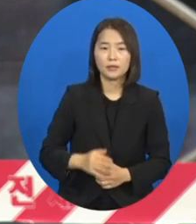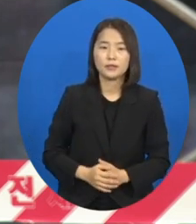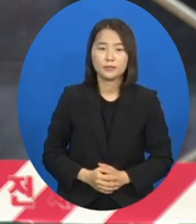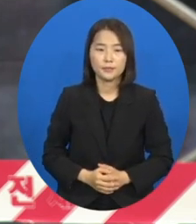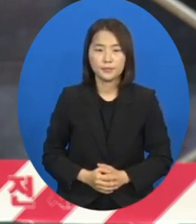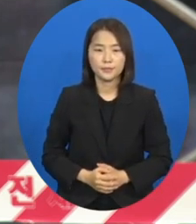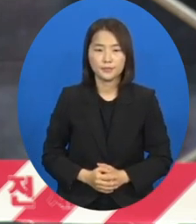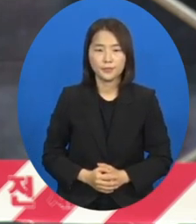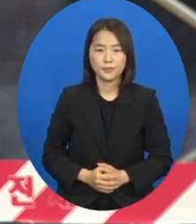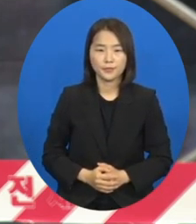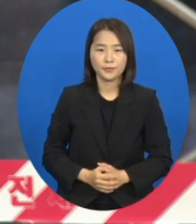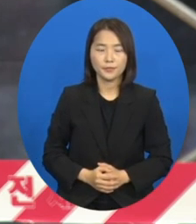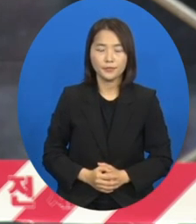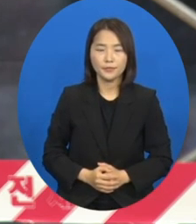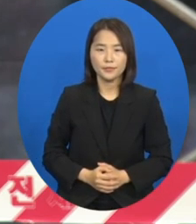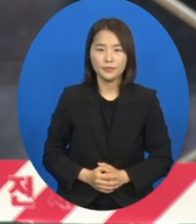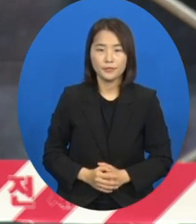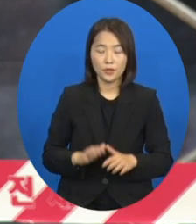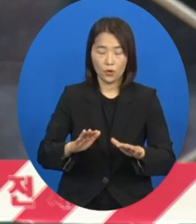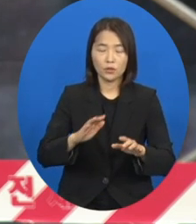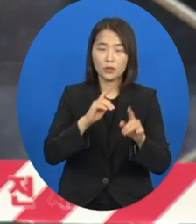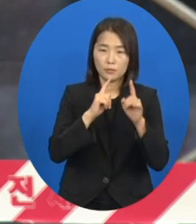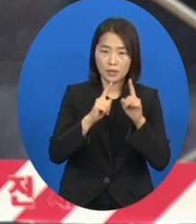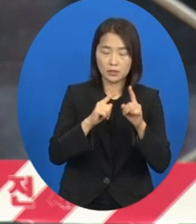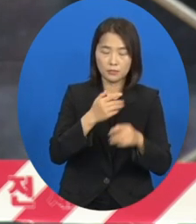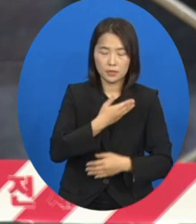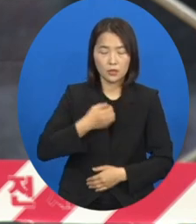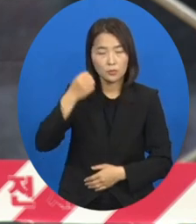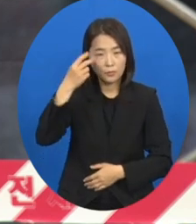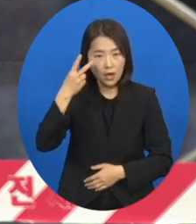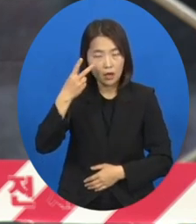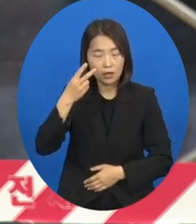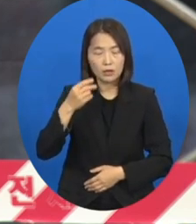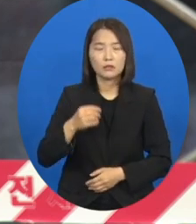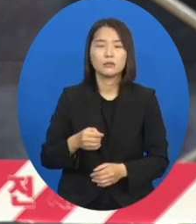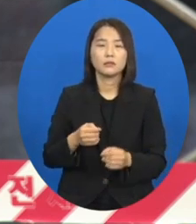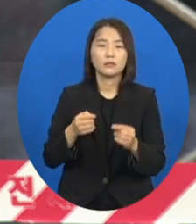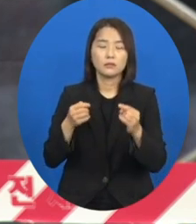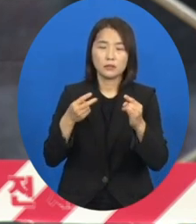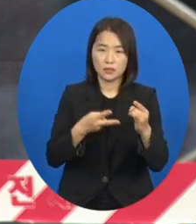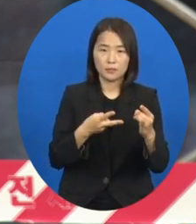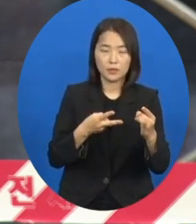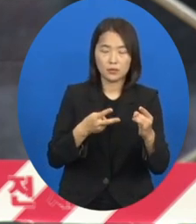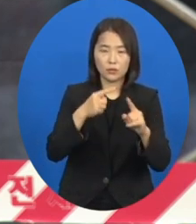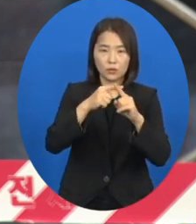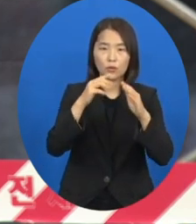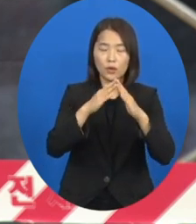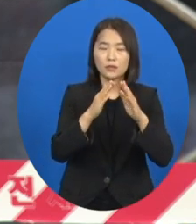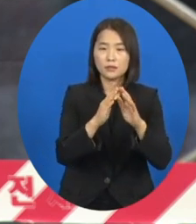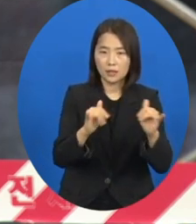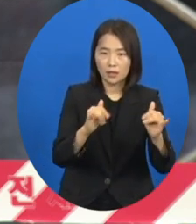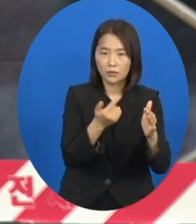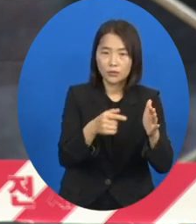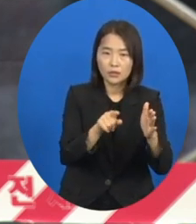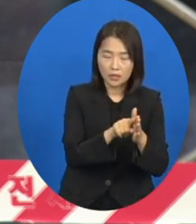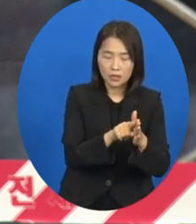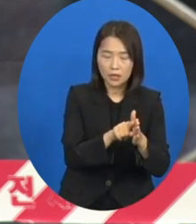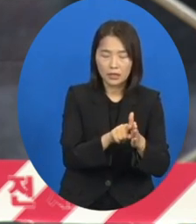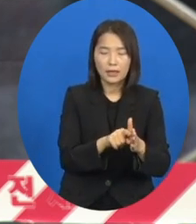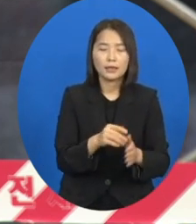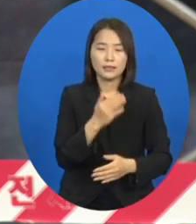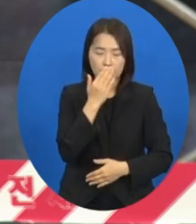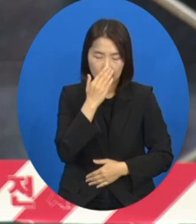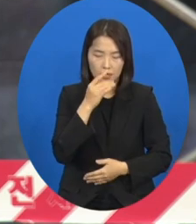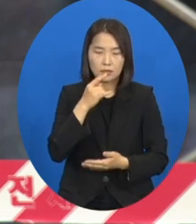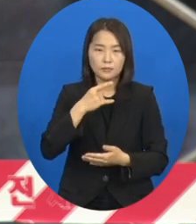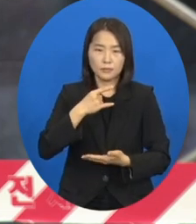되어 있습니다. 오늘 말씀의 사도 바울은 에베소 교인들에게 착함과 의로움과 진실함을